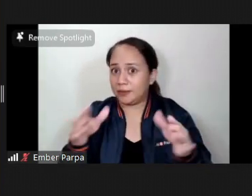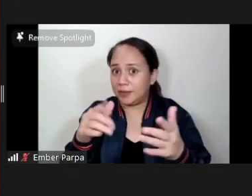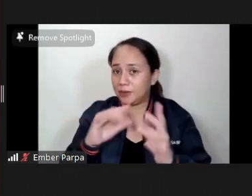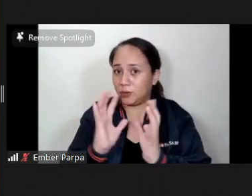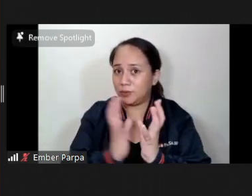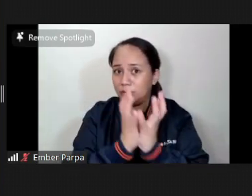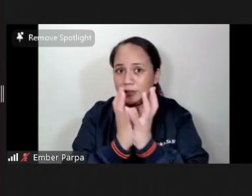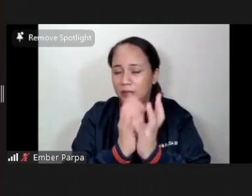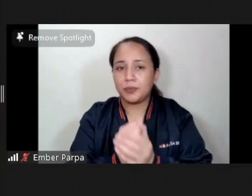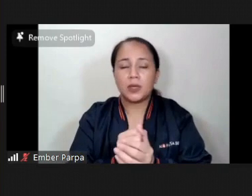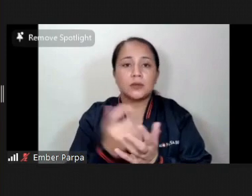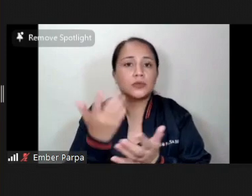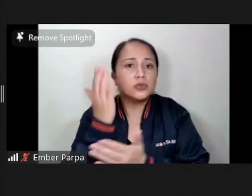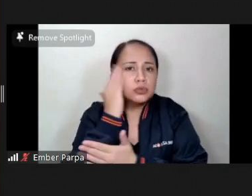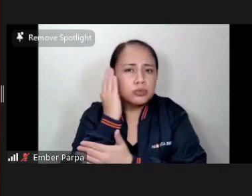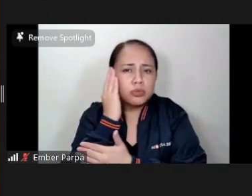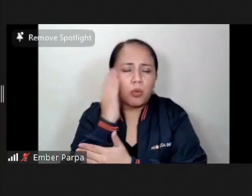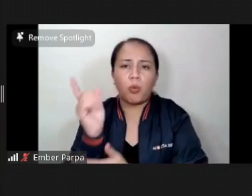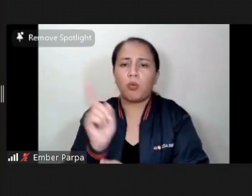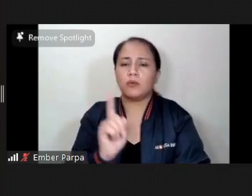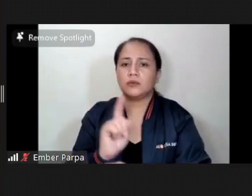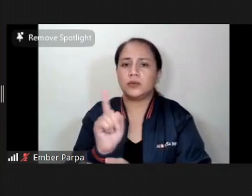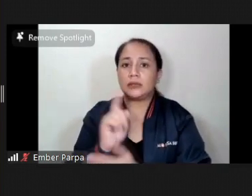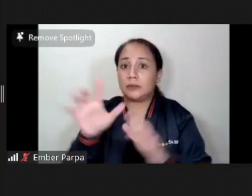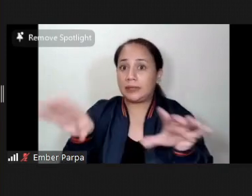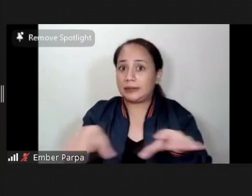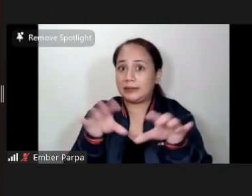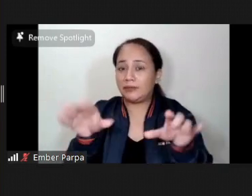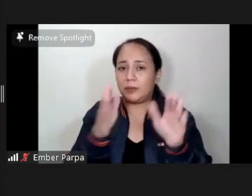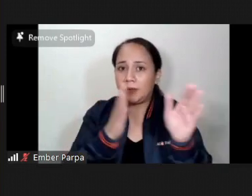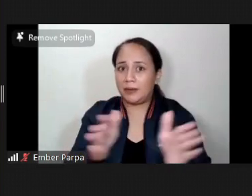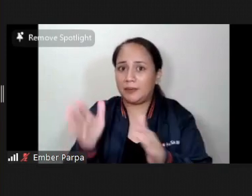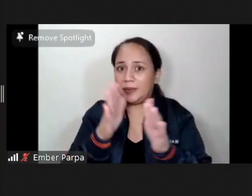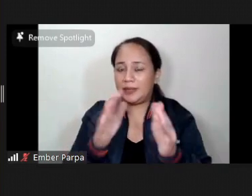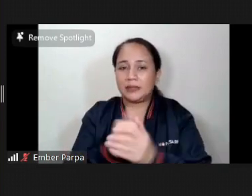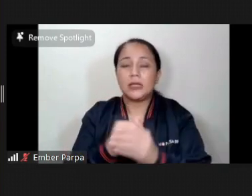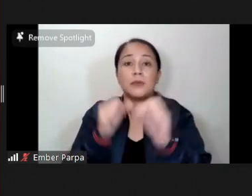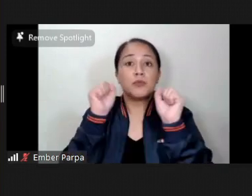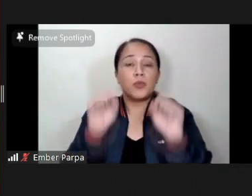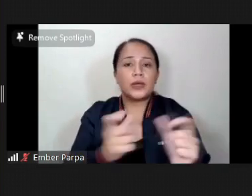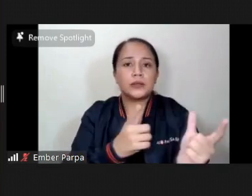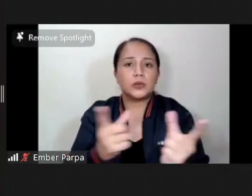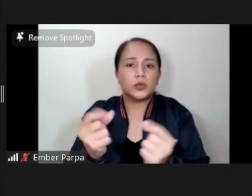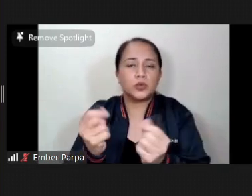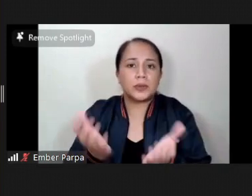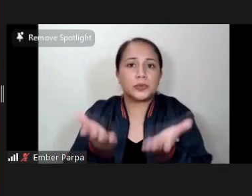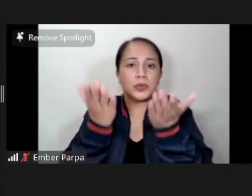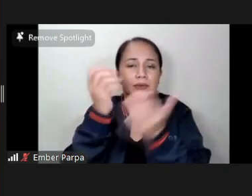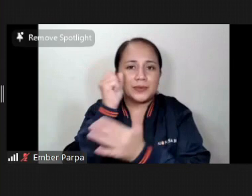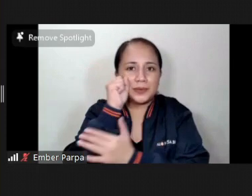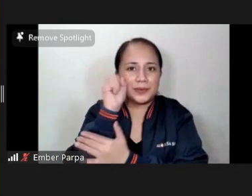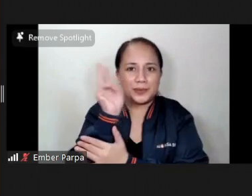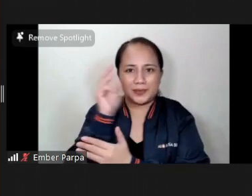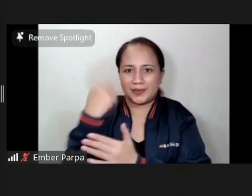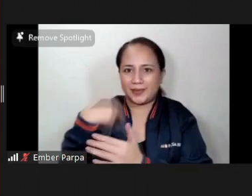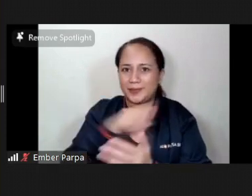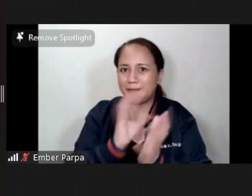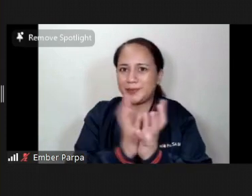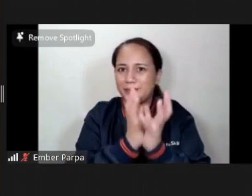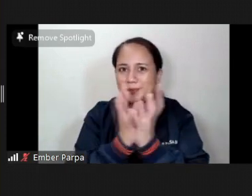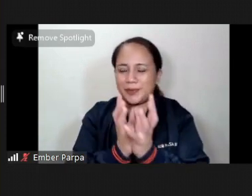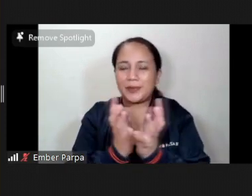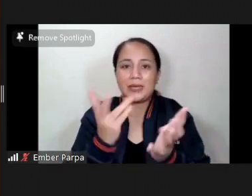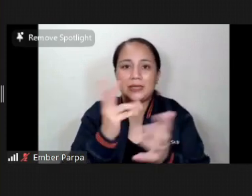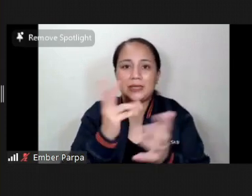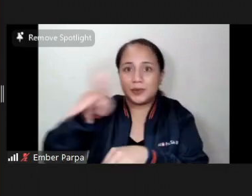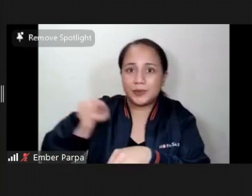komunidad upang malaman ang mga aktibidad at plano na maaari natin gawin upang makapag-raise tayo ng awareness sa ating community at sa ating